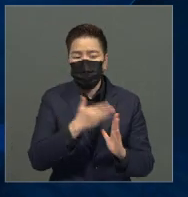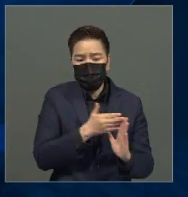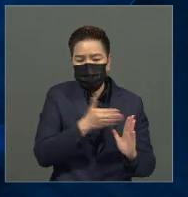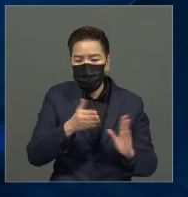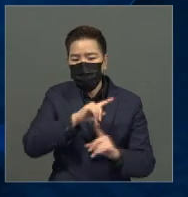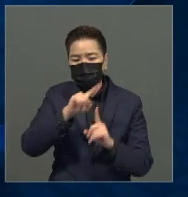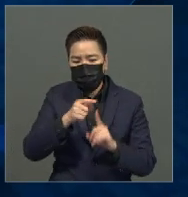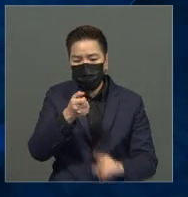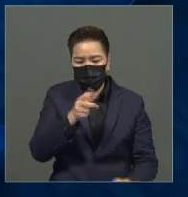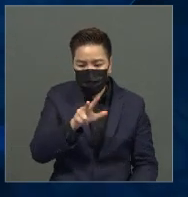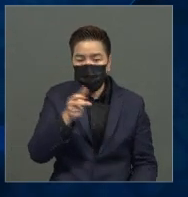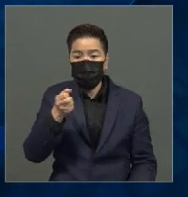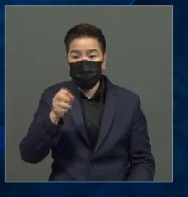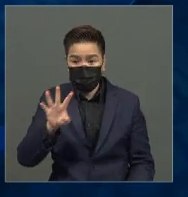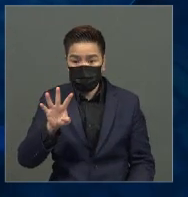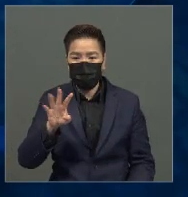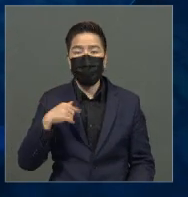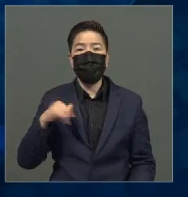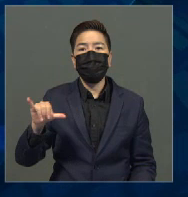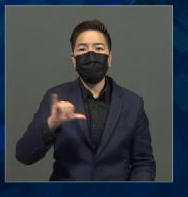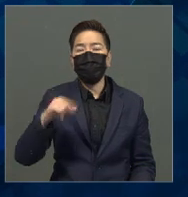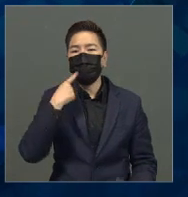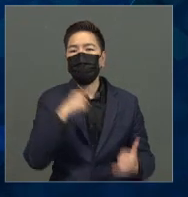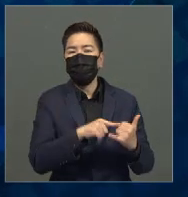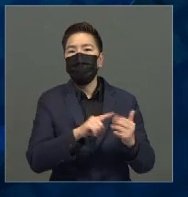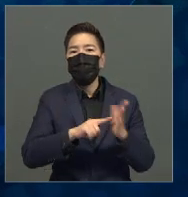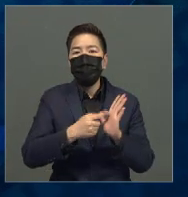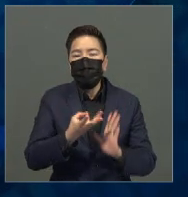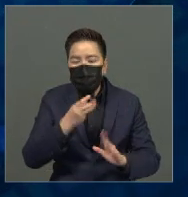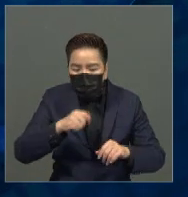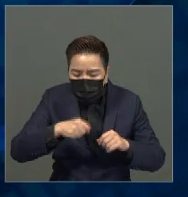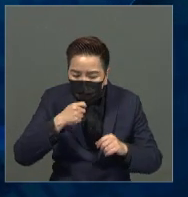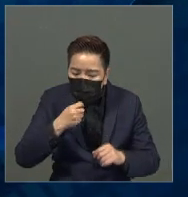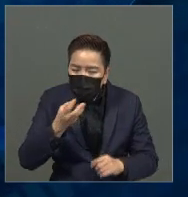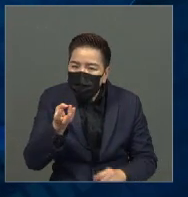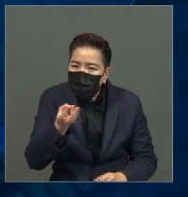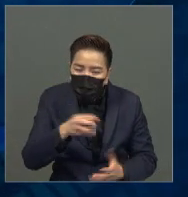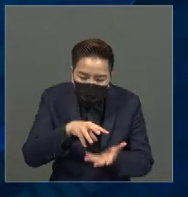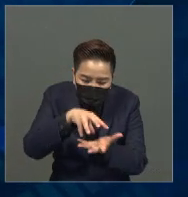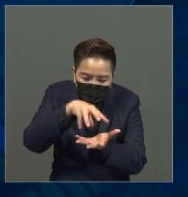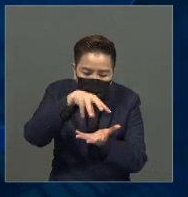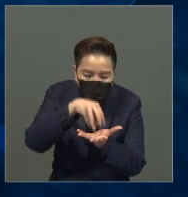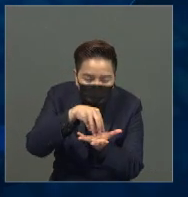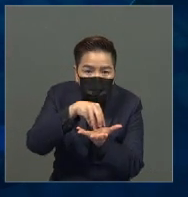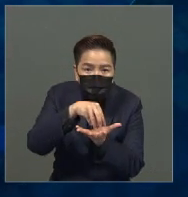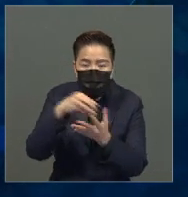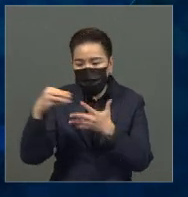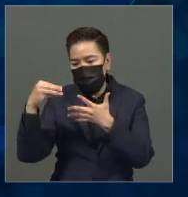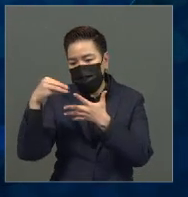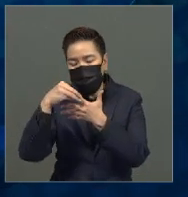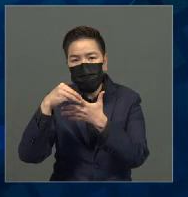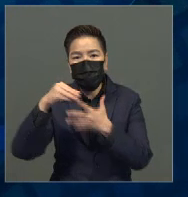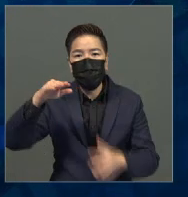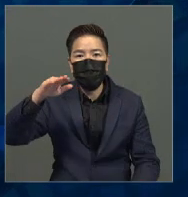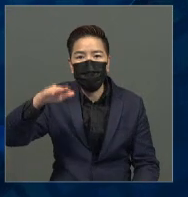13 14มกราคมค่ะญาติรายงานว่าผู้ป่วยเริ่มรับประทานอาหารได้น้อยลงตรวจออกซิเจนปลายนิ้วตอนนี้